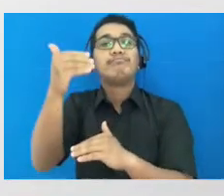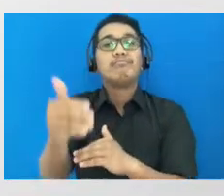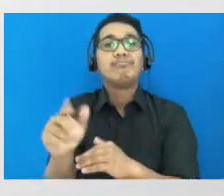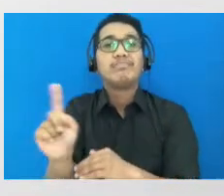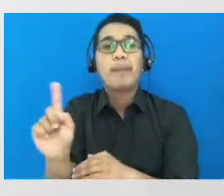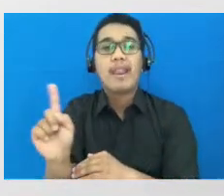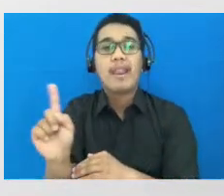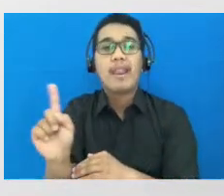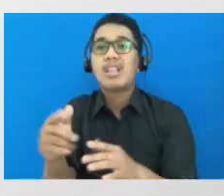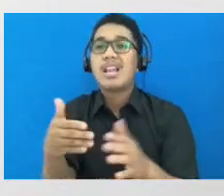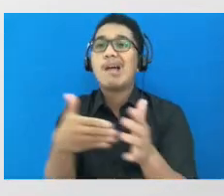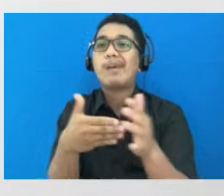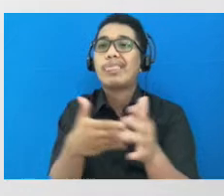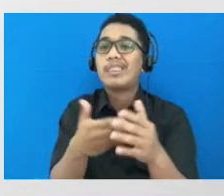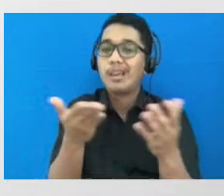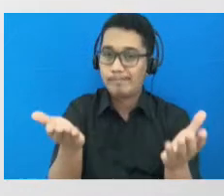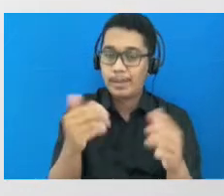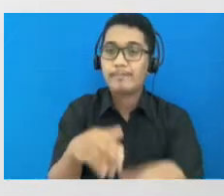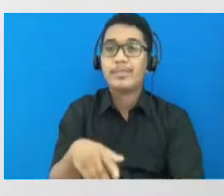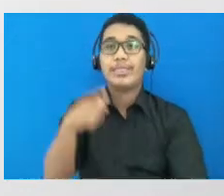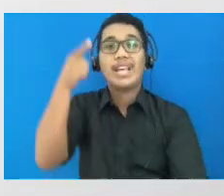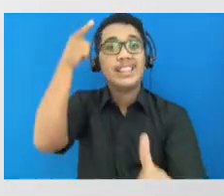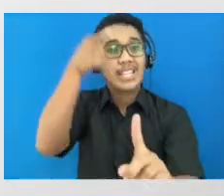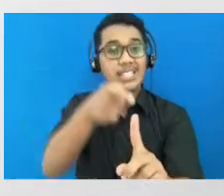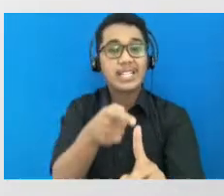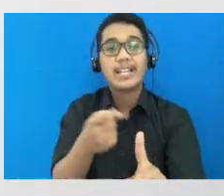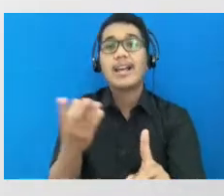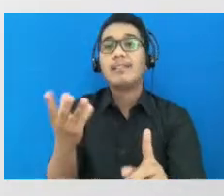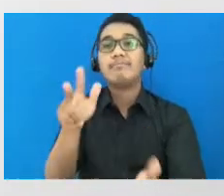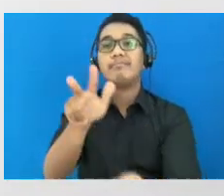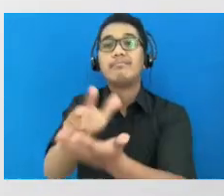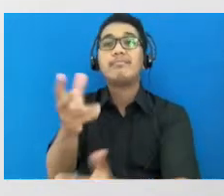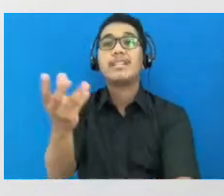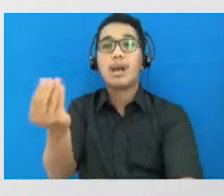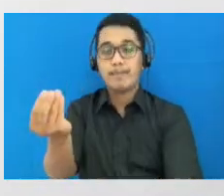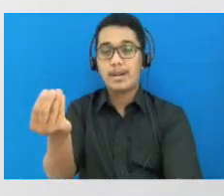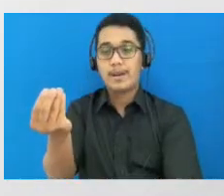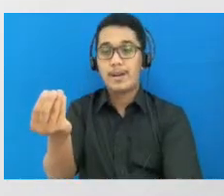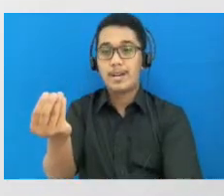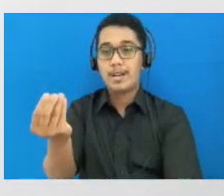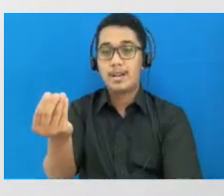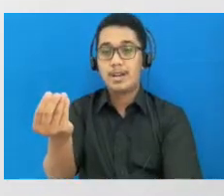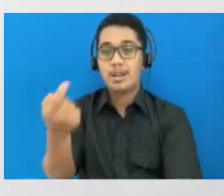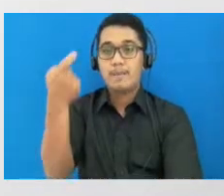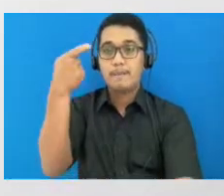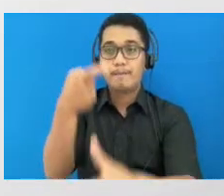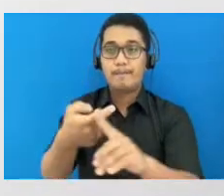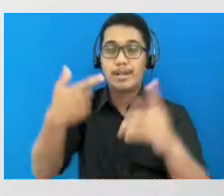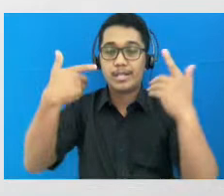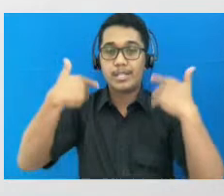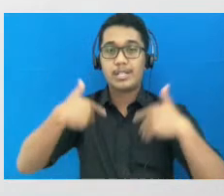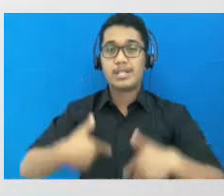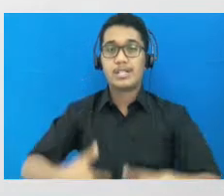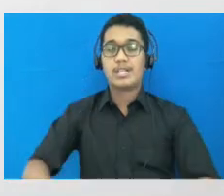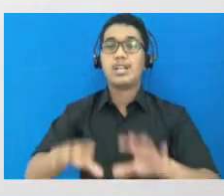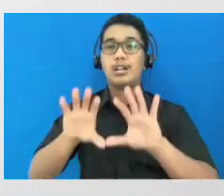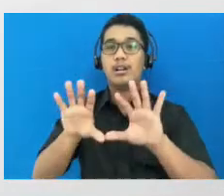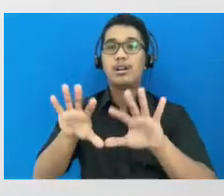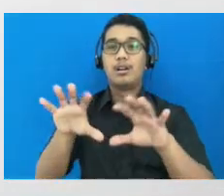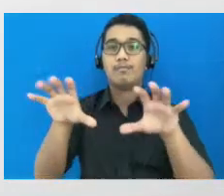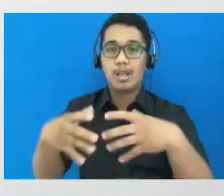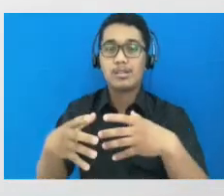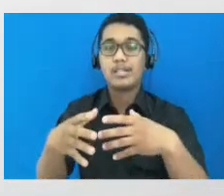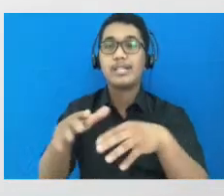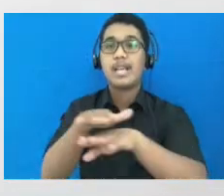hambatan yang terkini gitu ya, dan targetnya tadi kapan disahkan. Kemudian soal badan keamanan data, ada perbedaan pandangan antar Kominfo